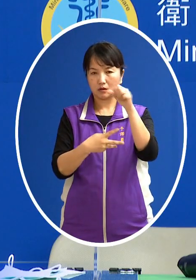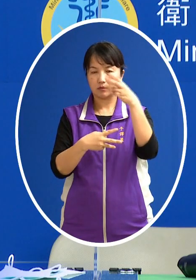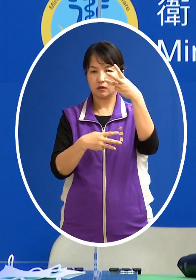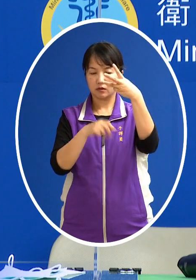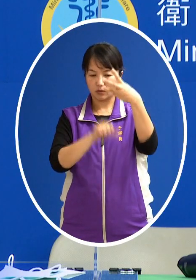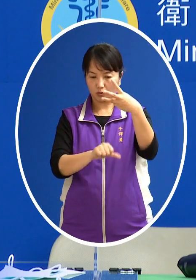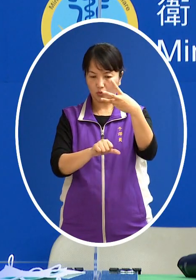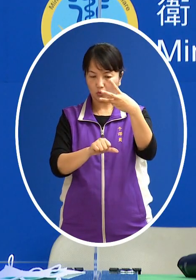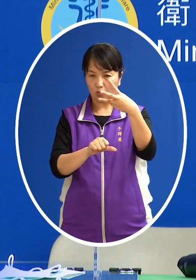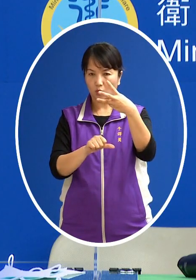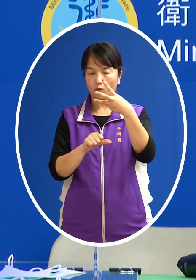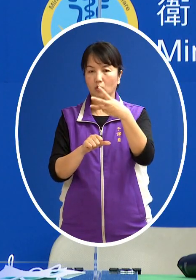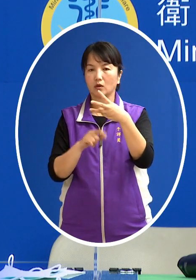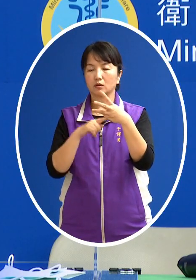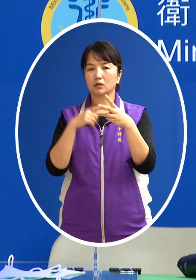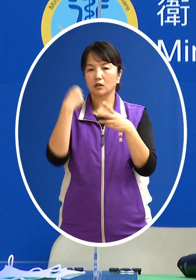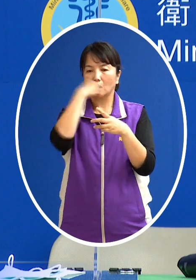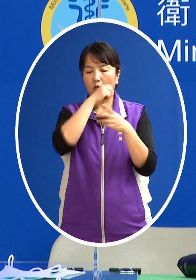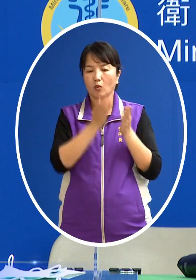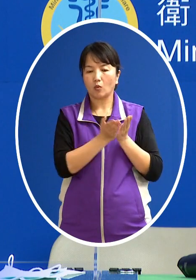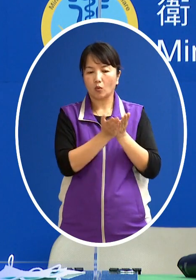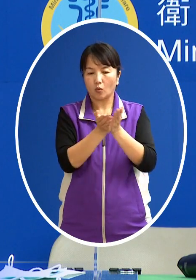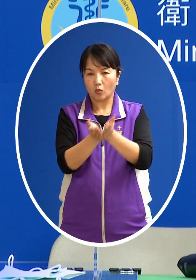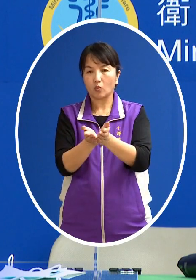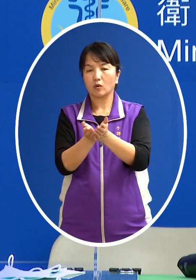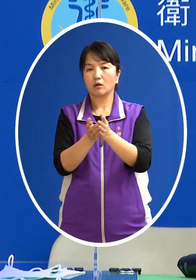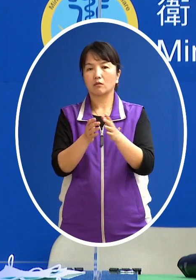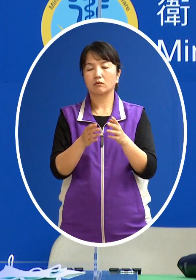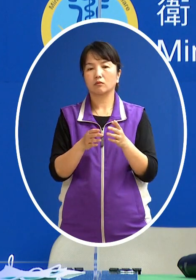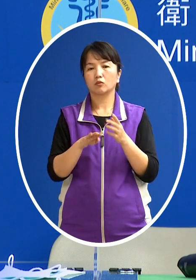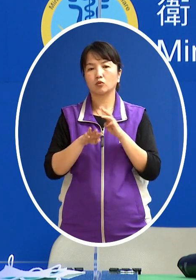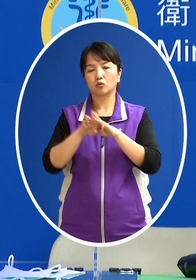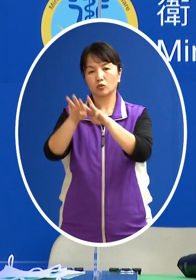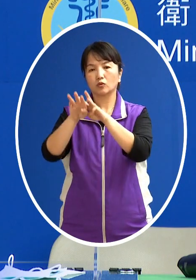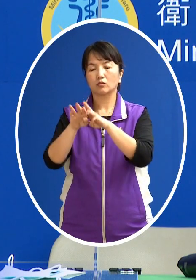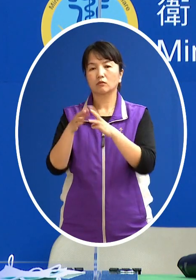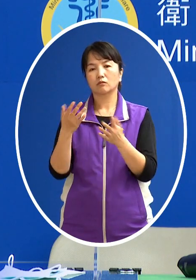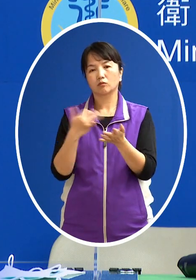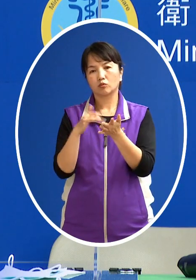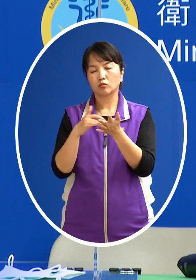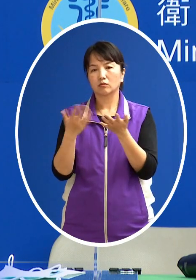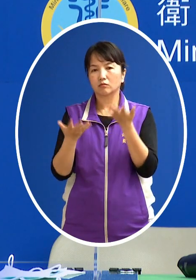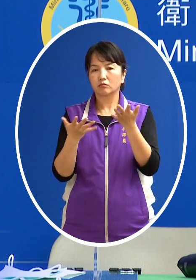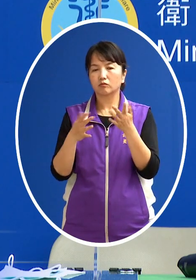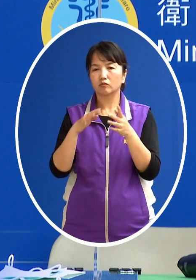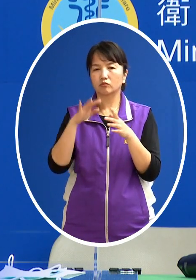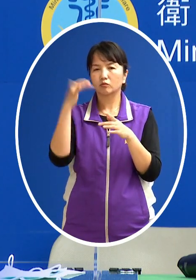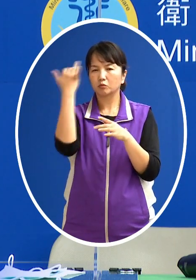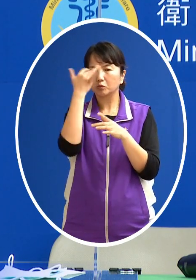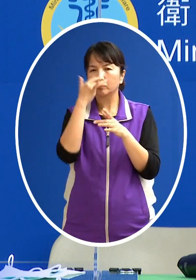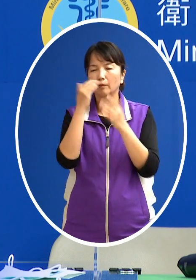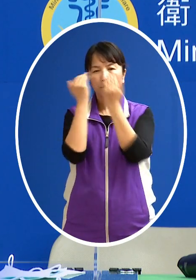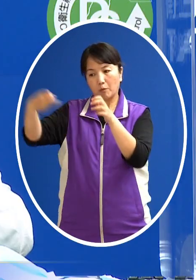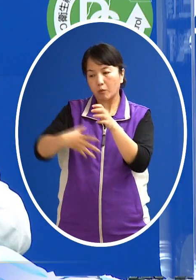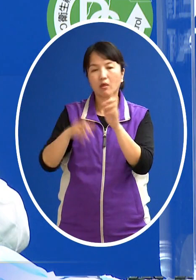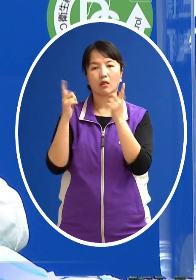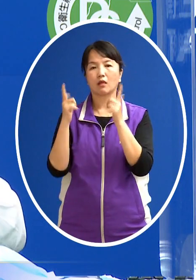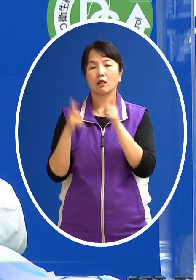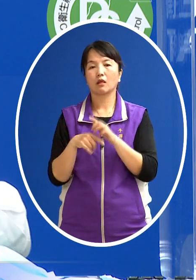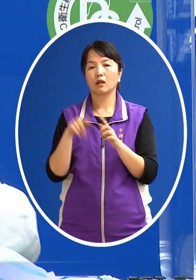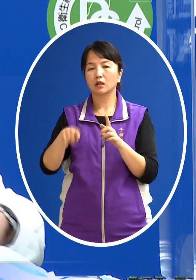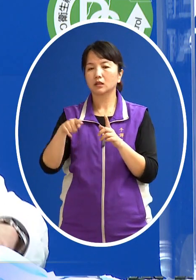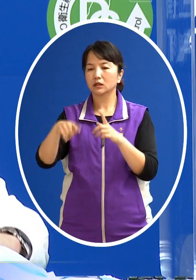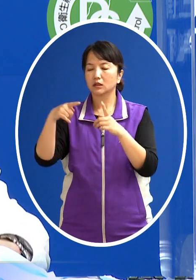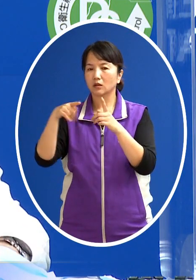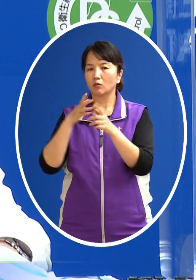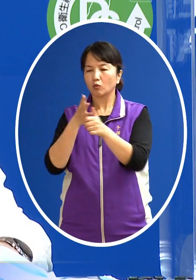开我们的军港嘛，那所以是在差不多的潜伏期之后在船上发病， 经过在帛